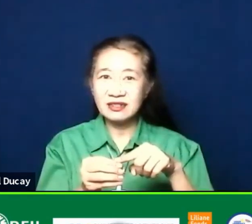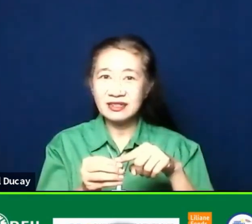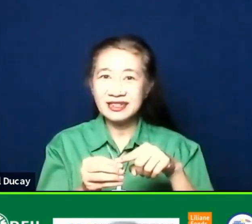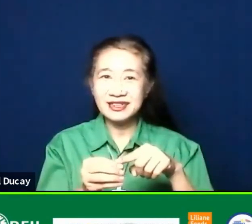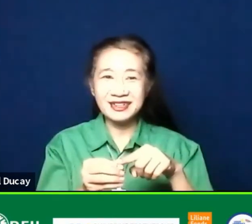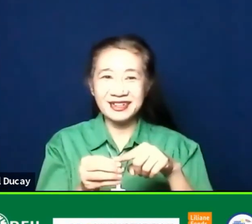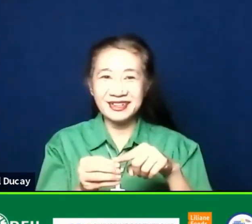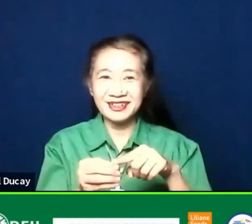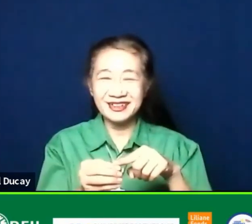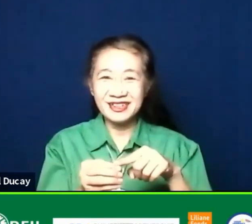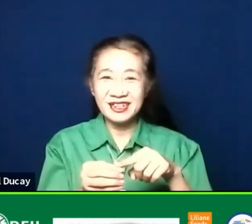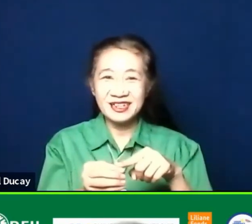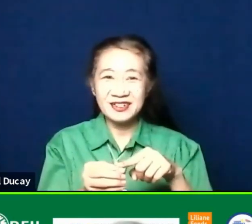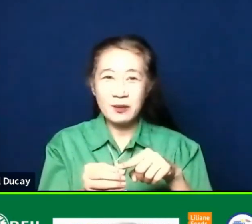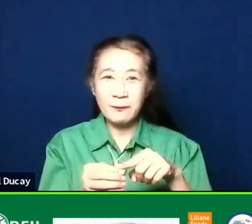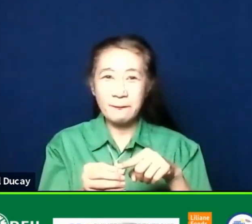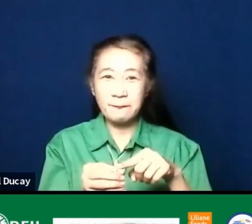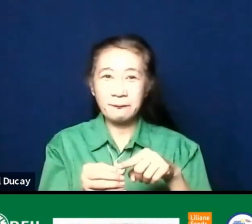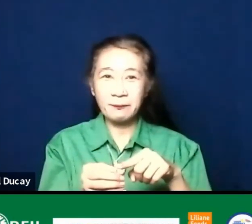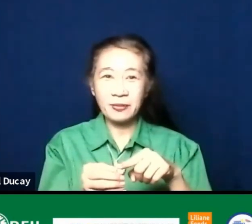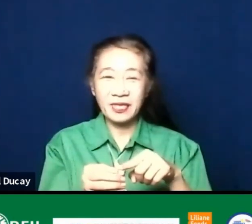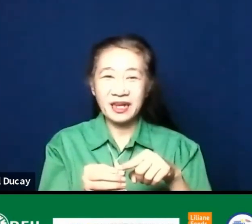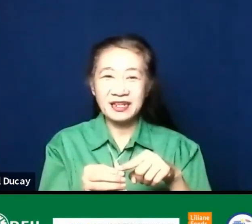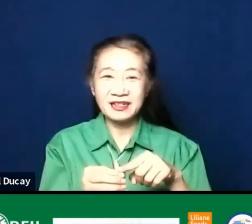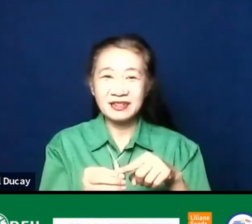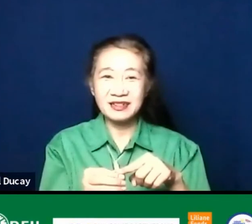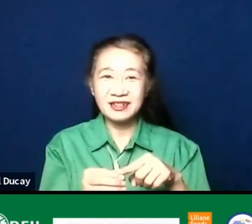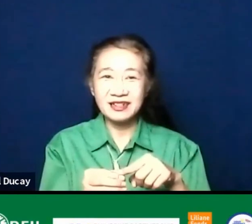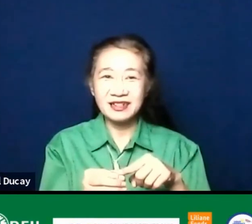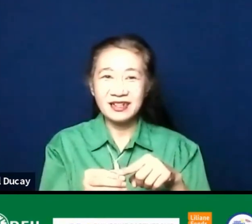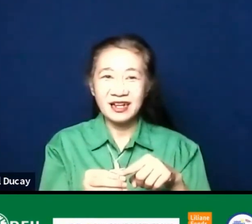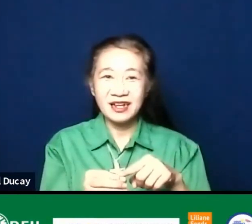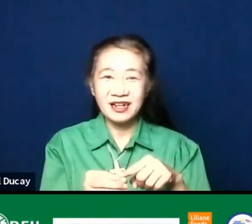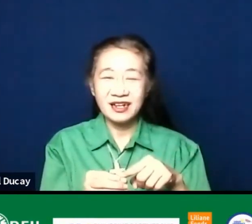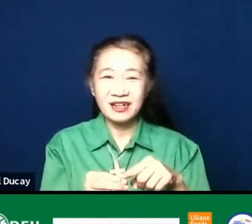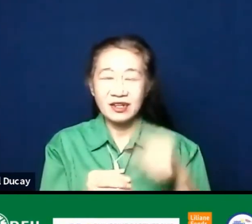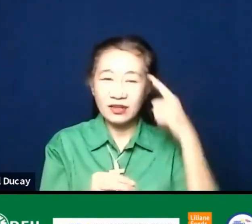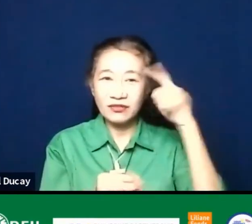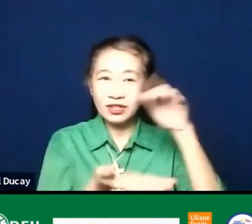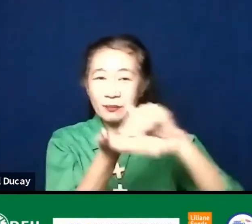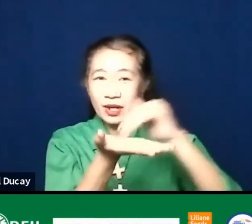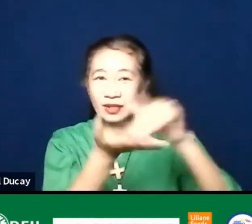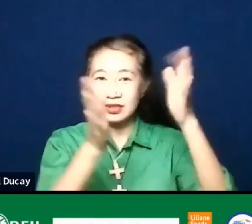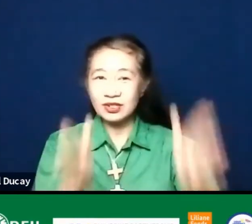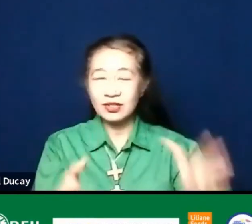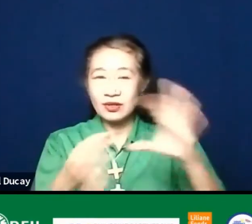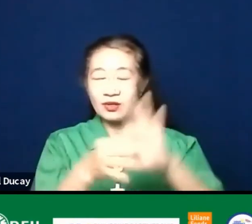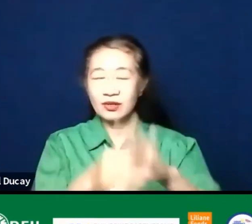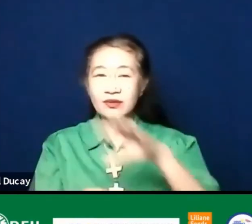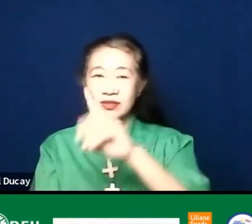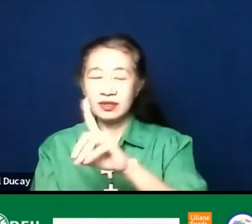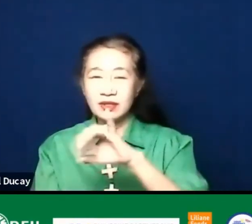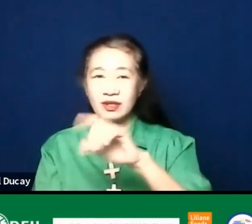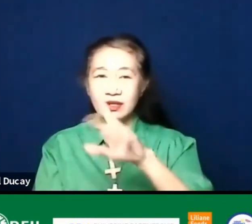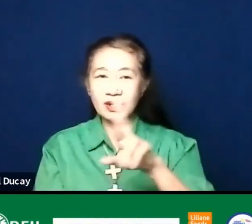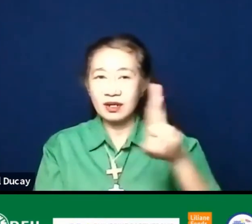Ayun, nawala na si Sir. Nag-freeze ata Doon si sa Sir. Ay, mga practitioner no ng DIDRR, no, kaya nga